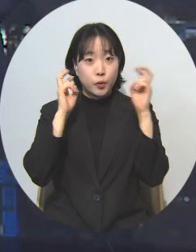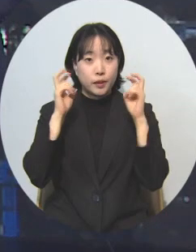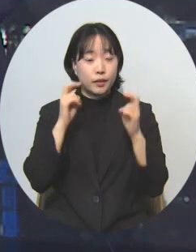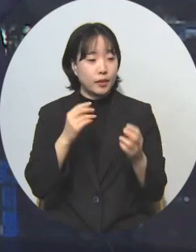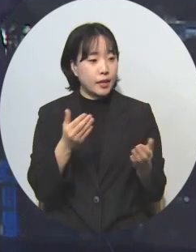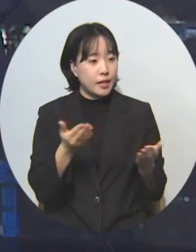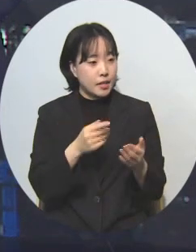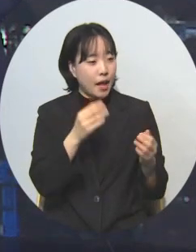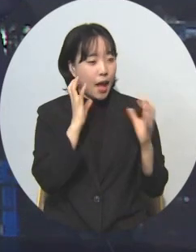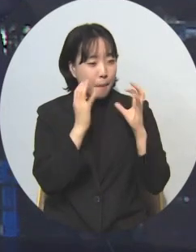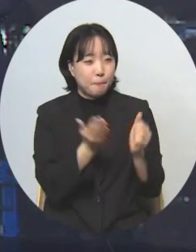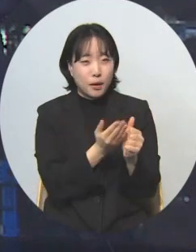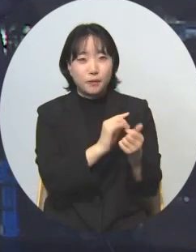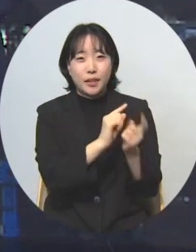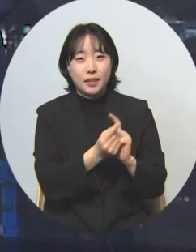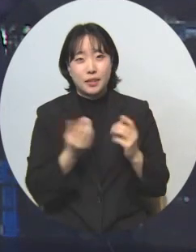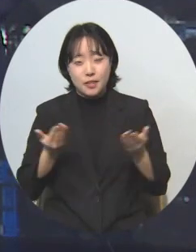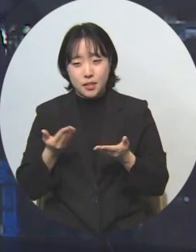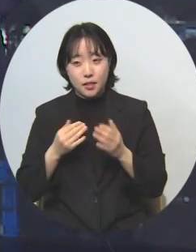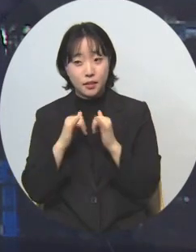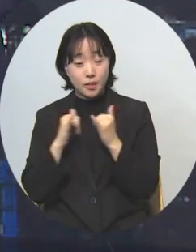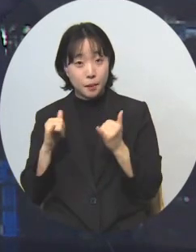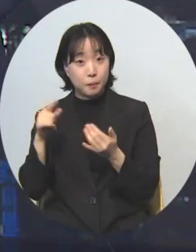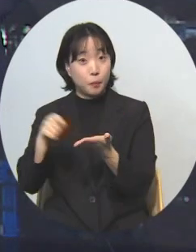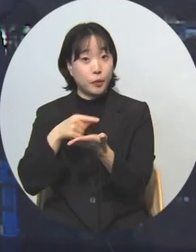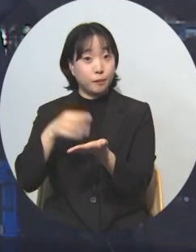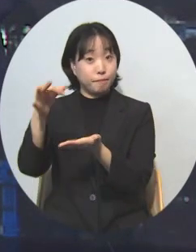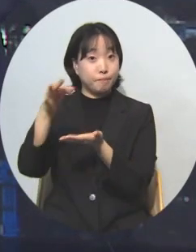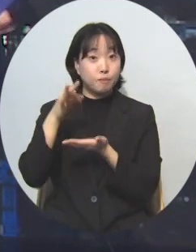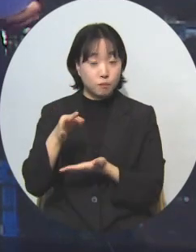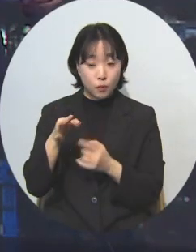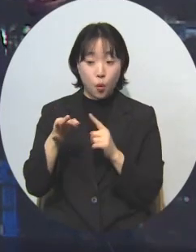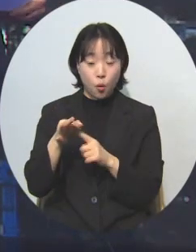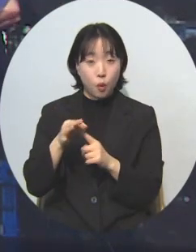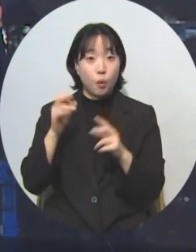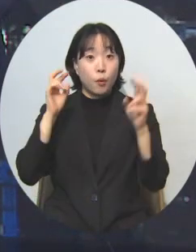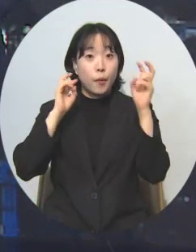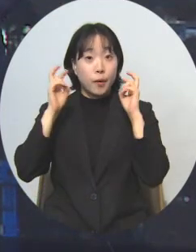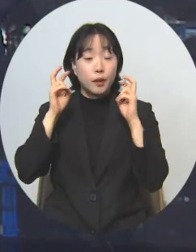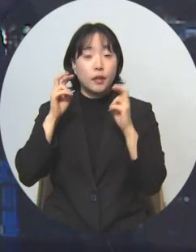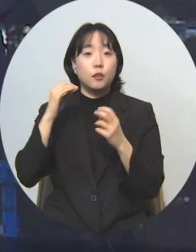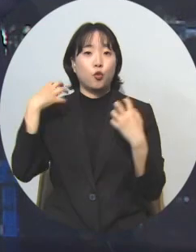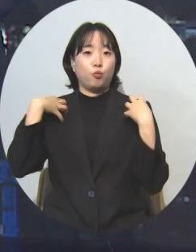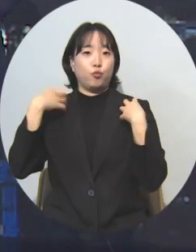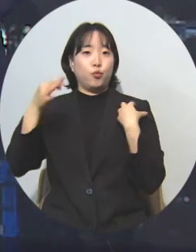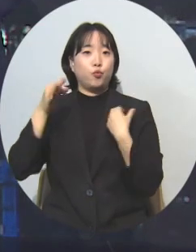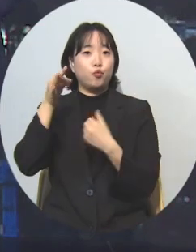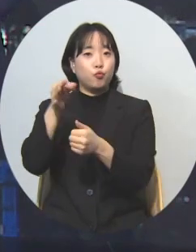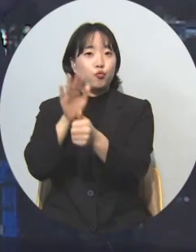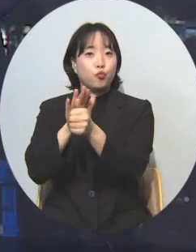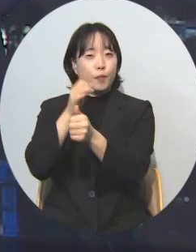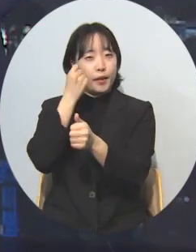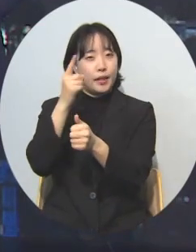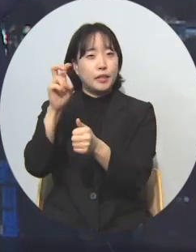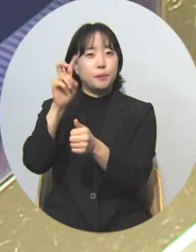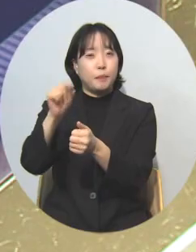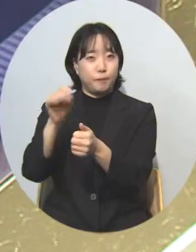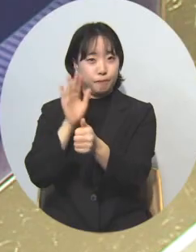근로자에게 회사가 보상을 지급하게 되면 정부가 한 달에 최대 20만 원씩을 지원하기로